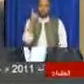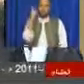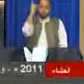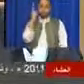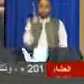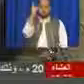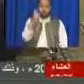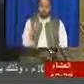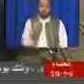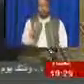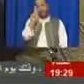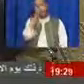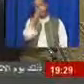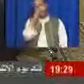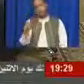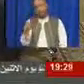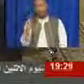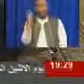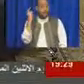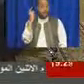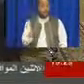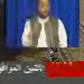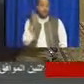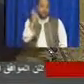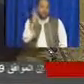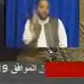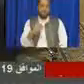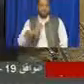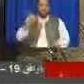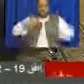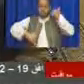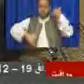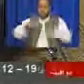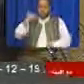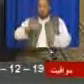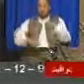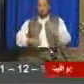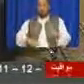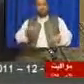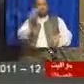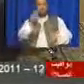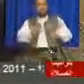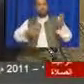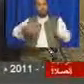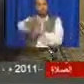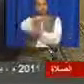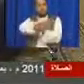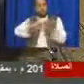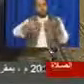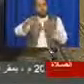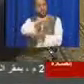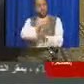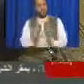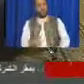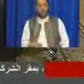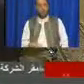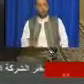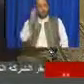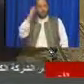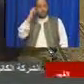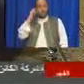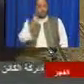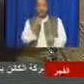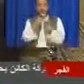الليل وهي تطلق في الهواء هكذا وتسجل الاصابات وتسجل انتهاكات وكذلك كل من كل